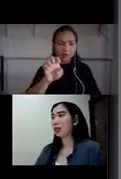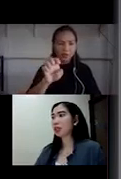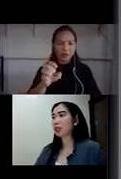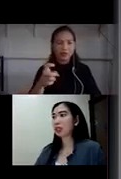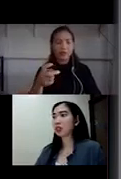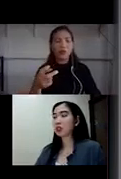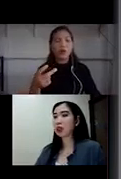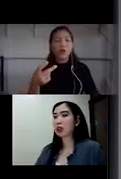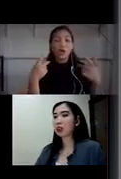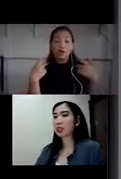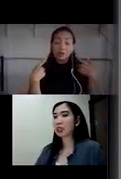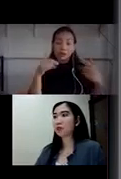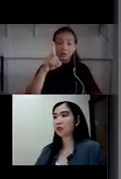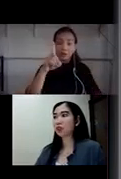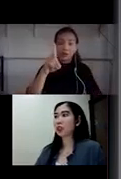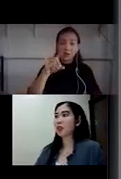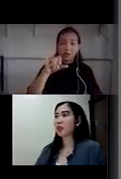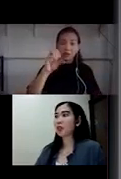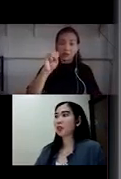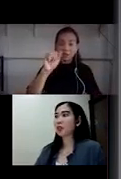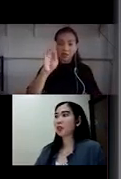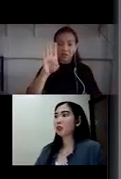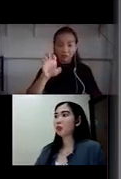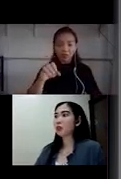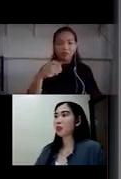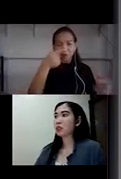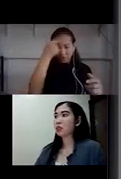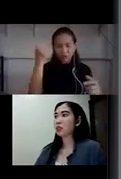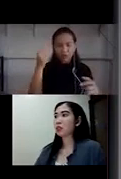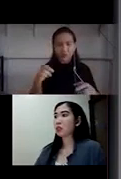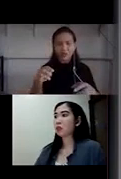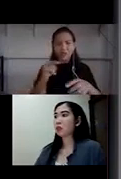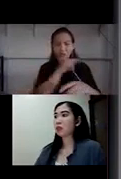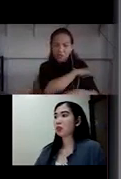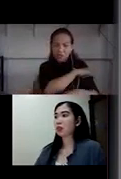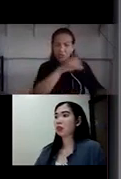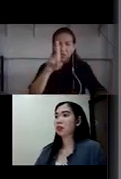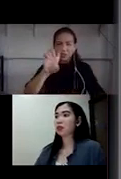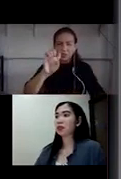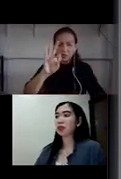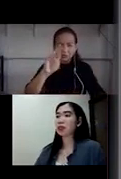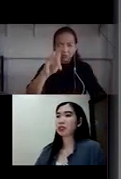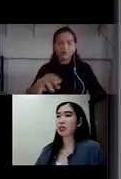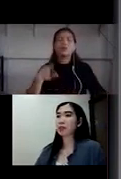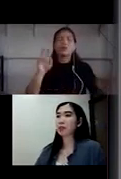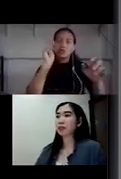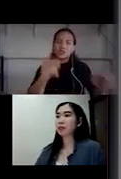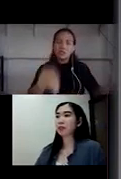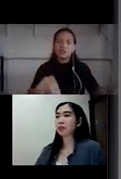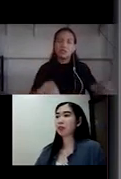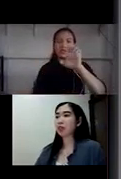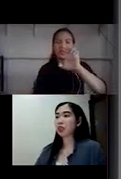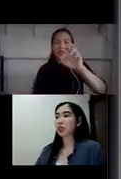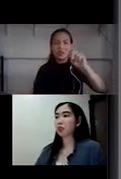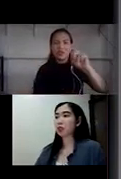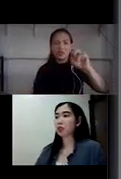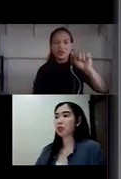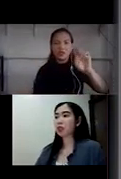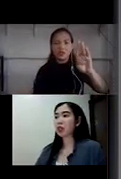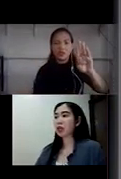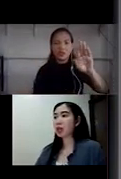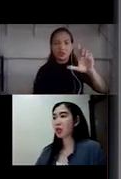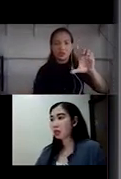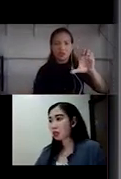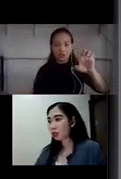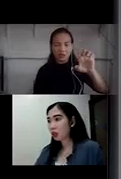naka-disable yan. Yan yung ano niya, default niya. You just need to enable it and then click save changes. So, hindi